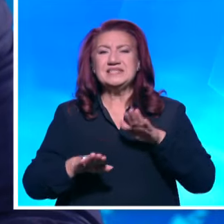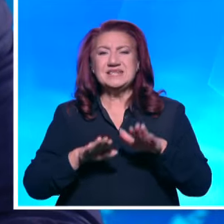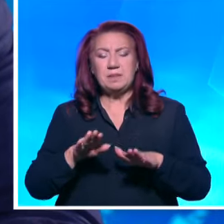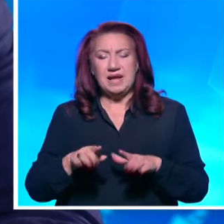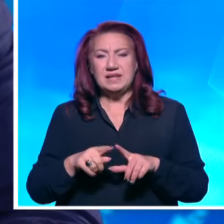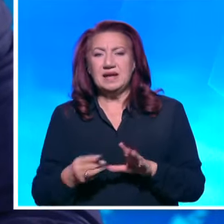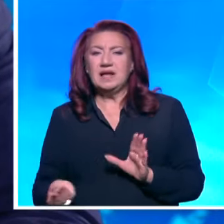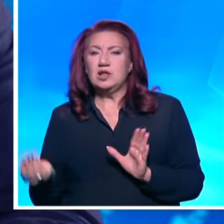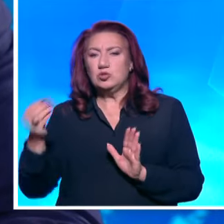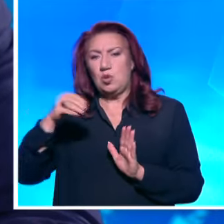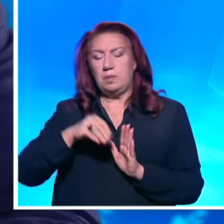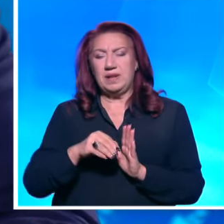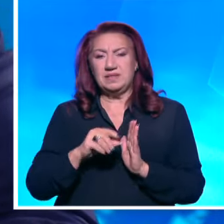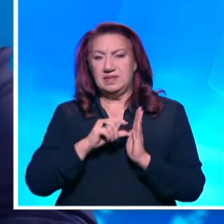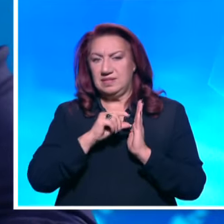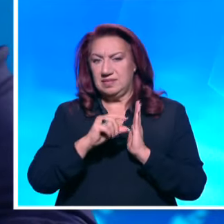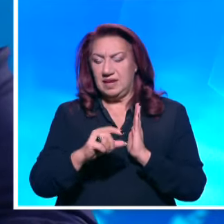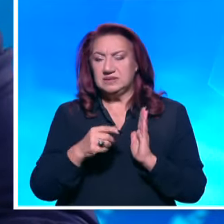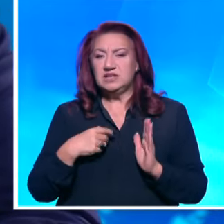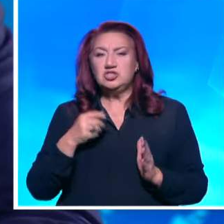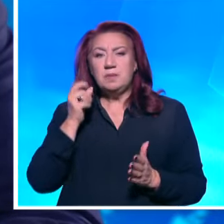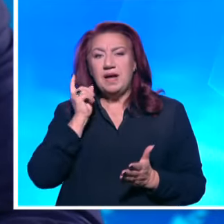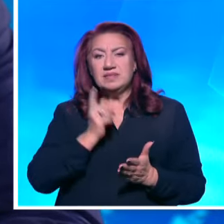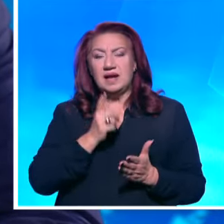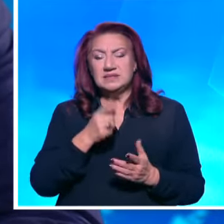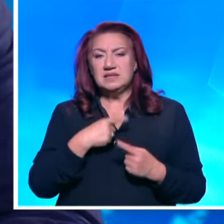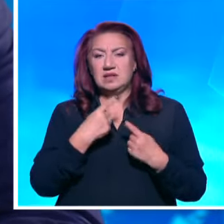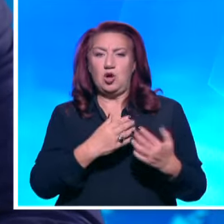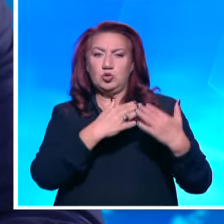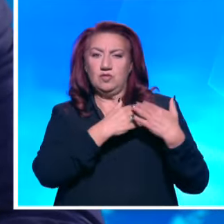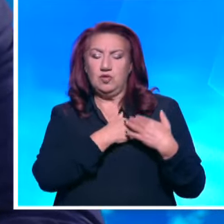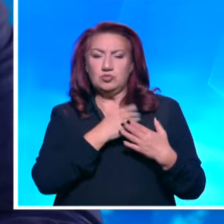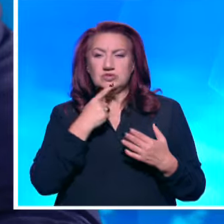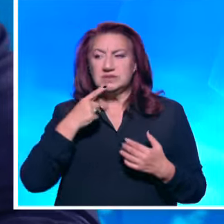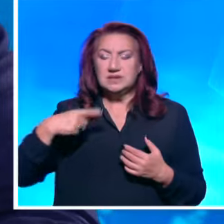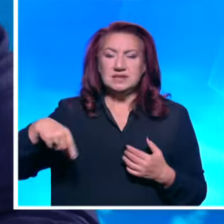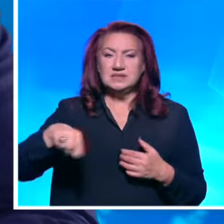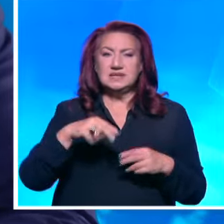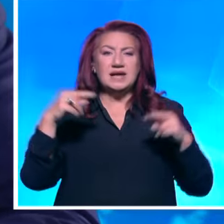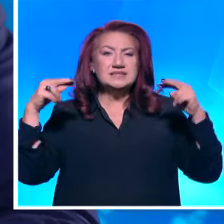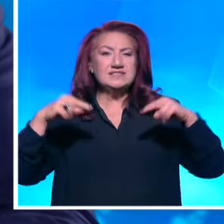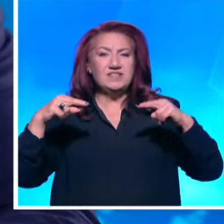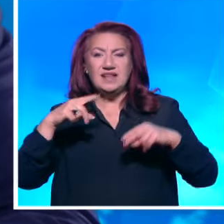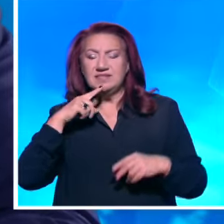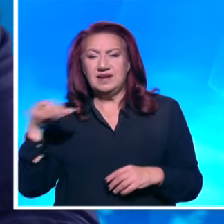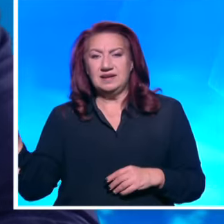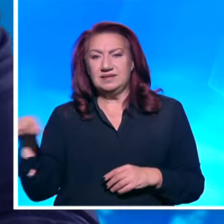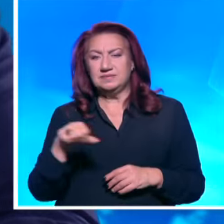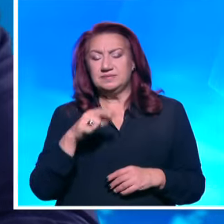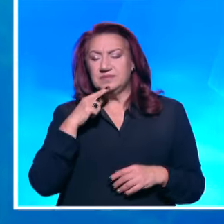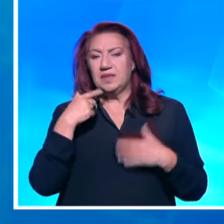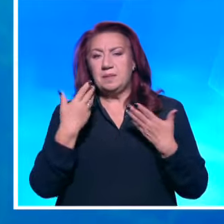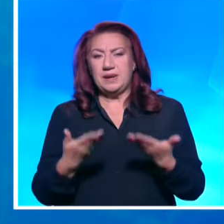се допълни с един текст че се носи наказателна отговорност и за свидетелите които дават показание пред нотариус по щик